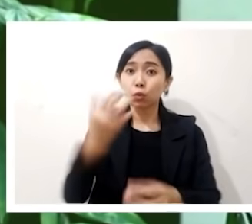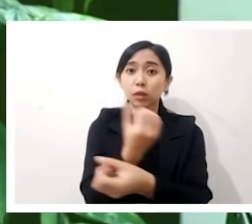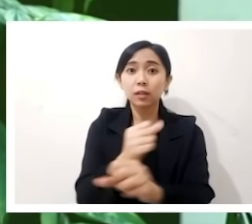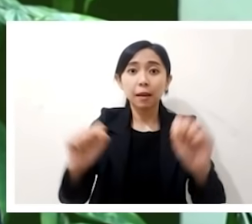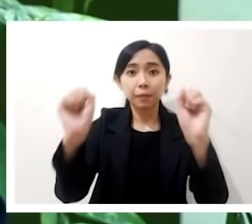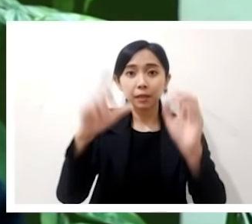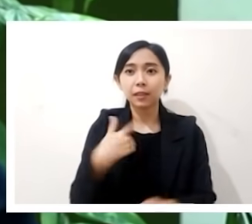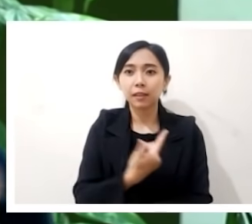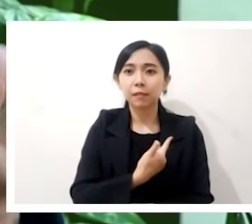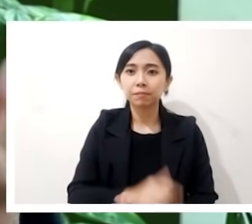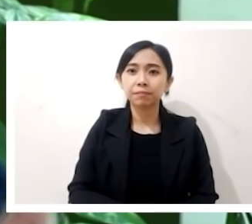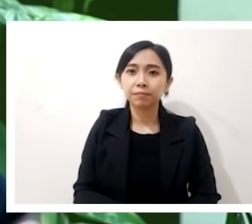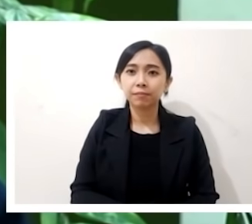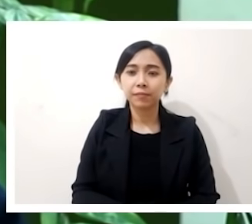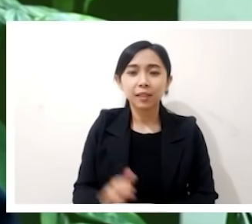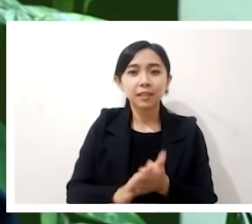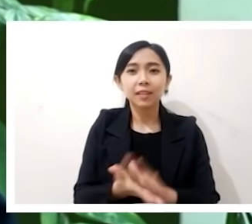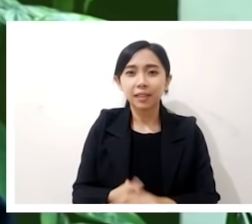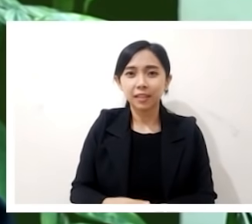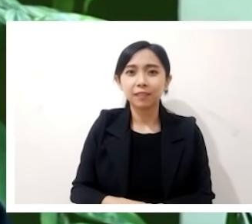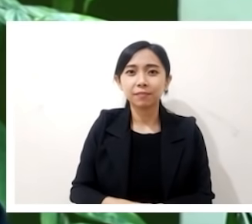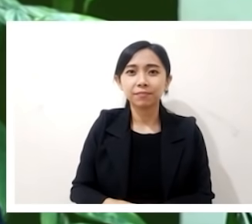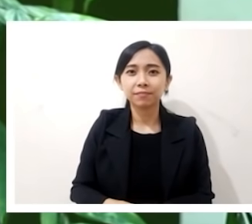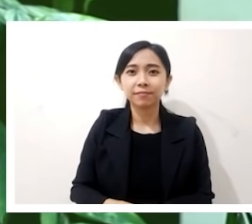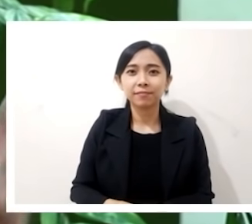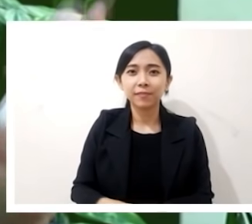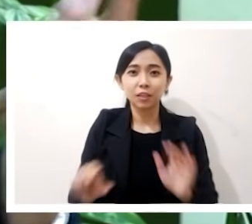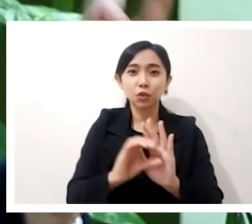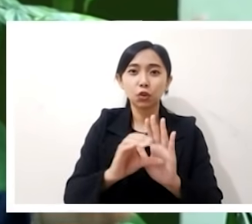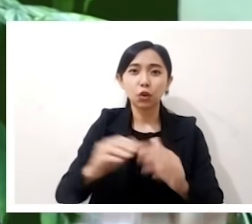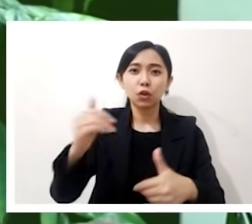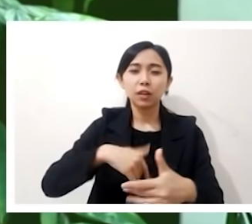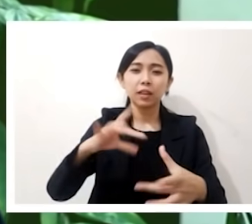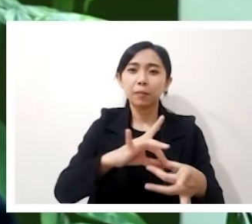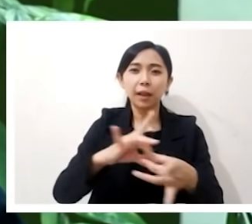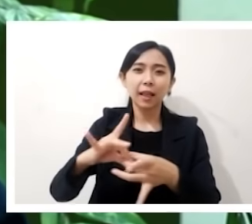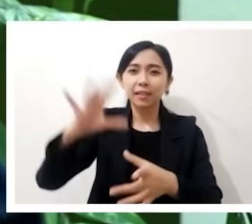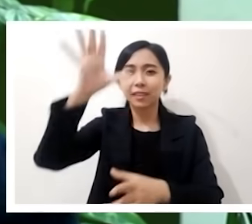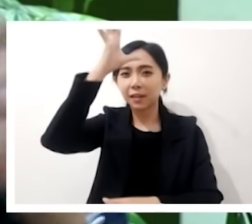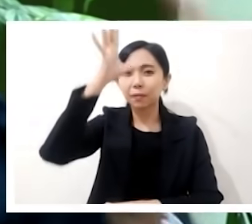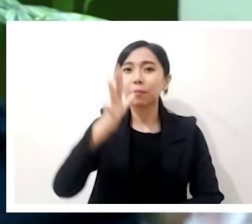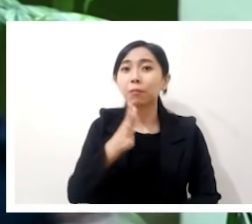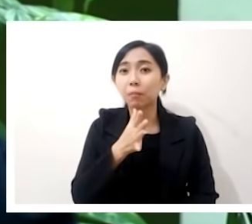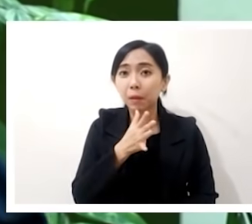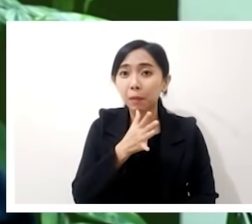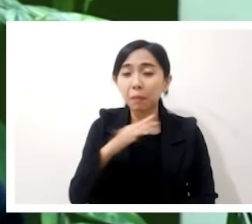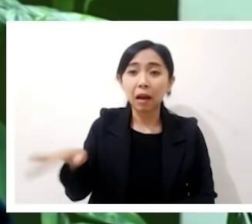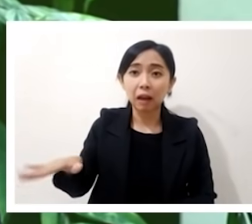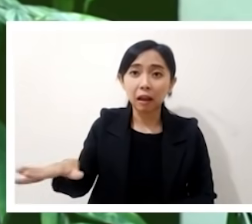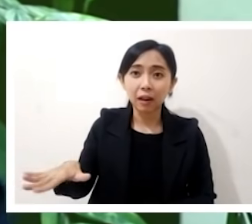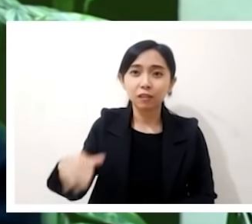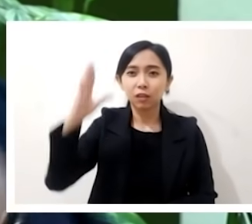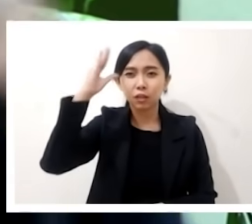manusia. Dalam relasi suami istri, dalam relasi orang tua dan anak, kakak dan